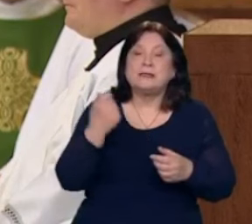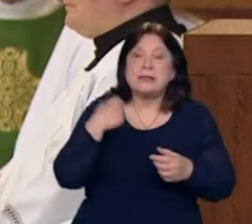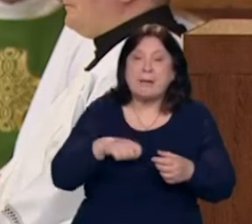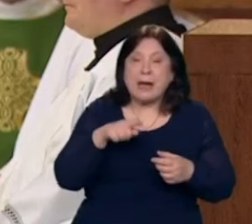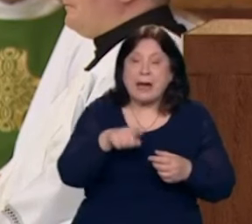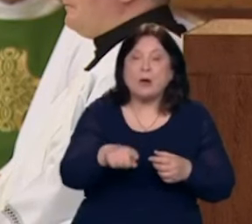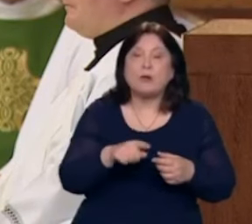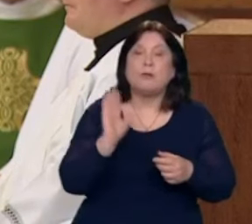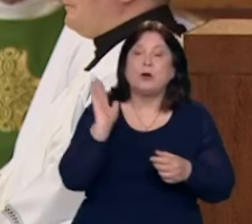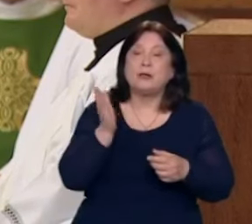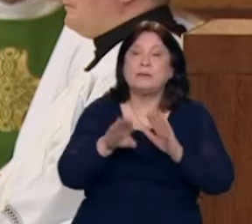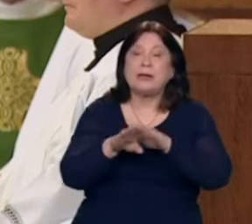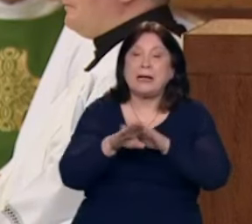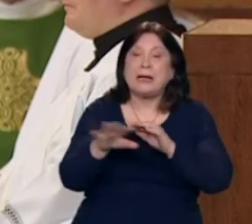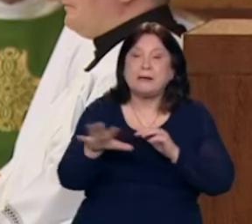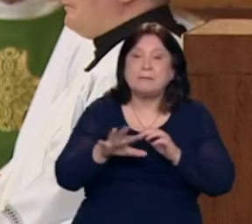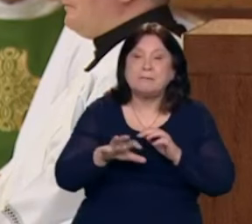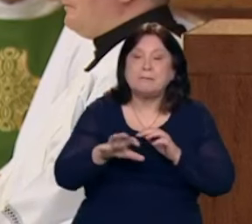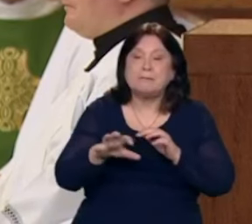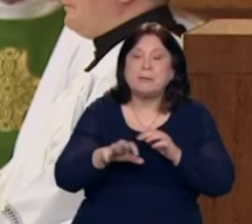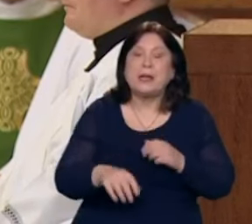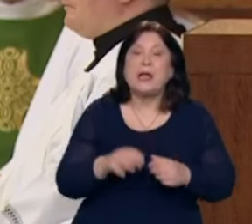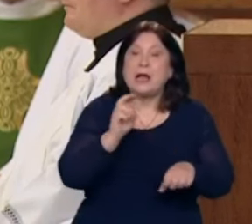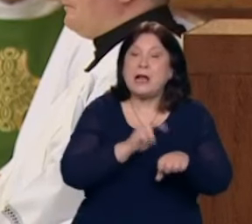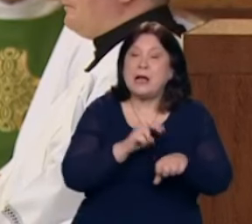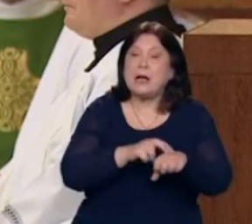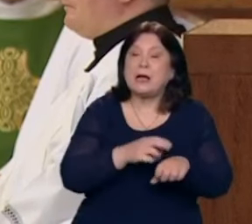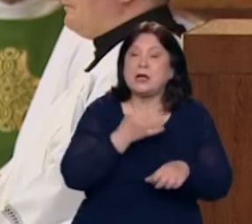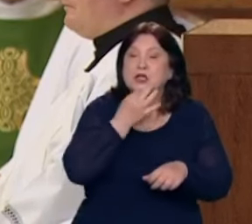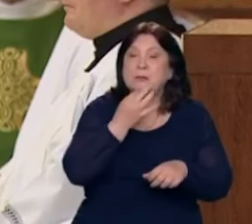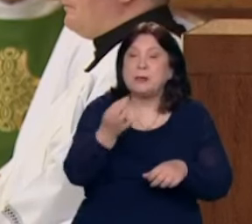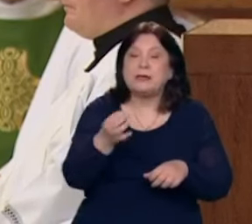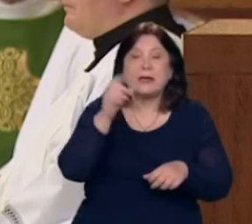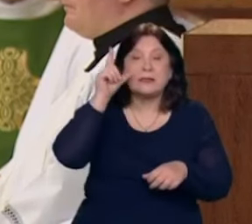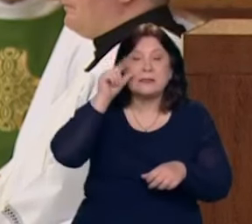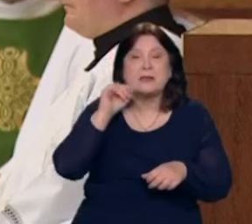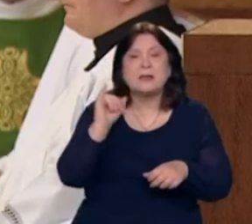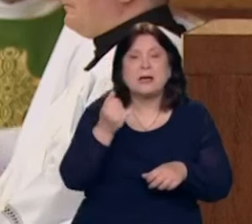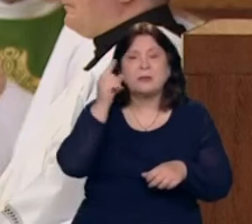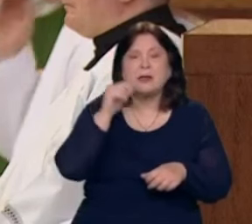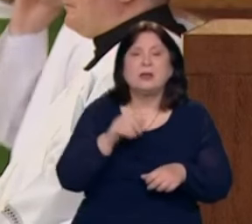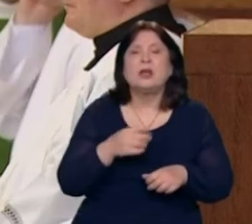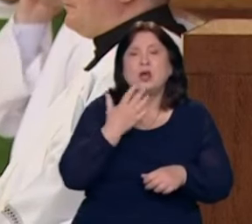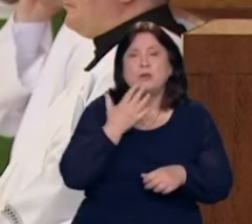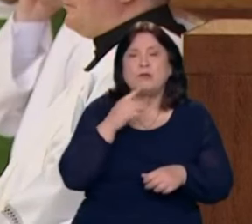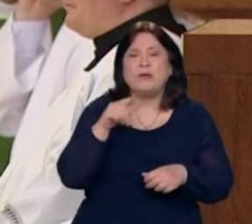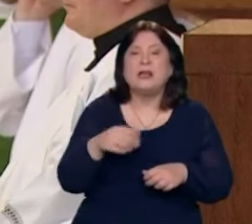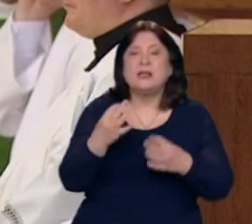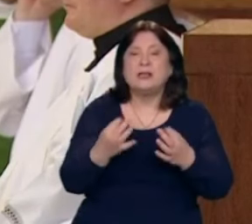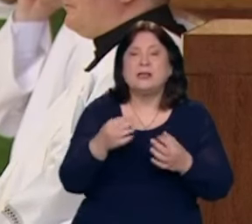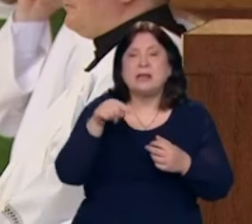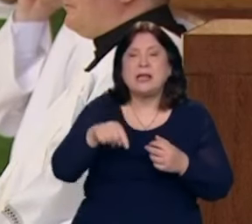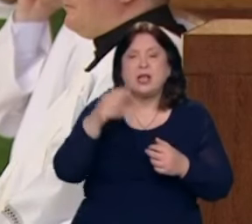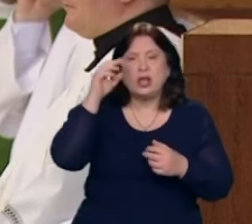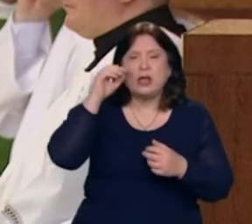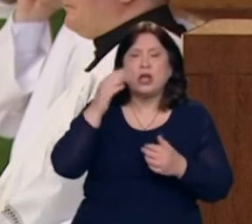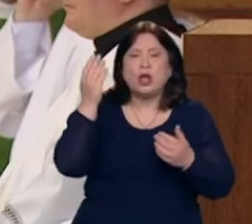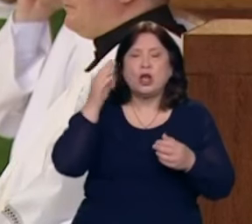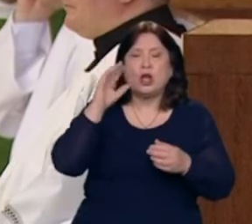ręki kiedy lekarz pyta go o sen mówi że tej nocy spał tylko TR